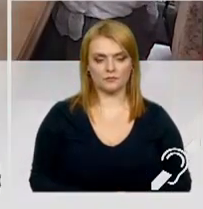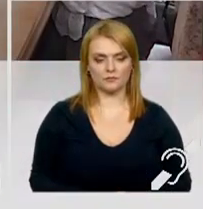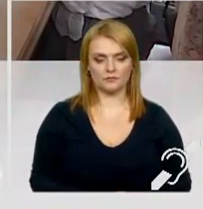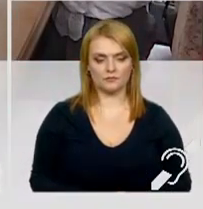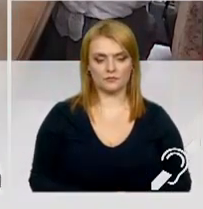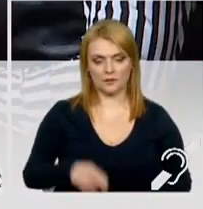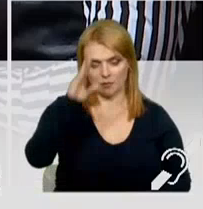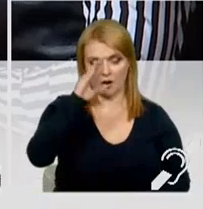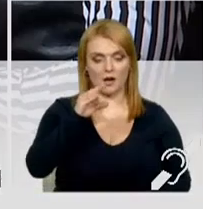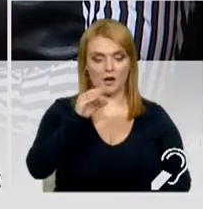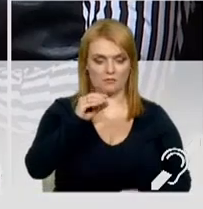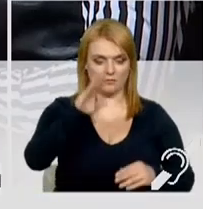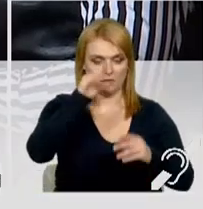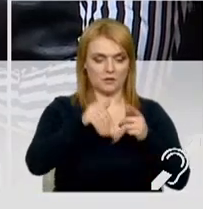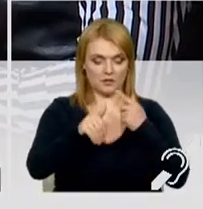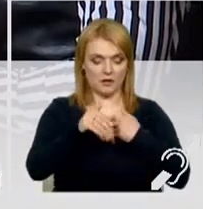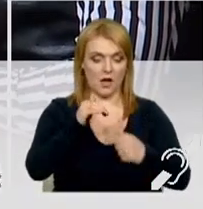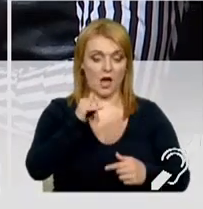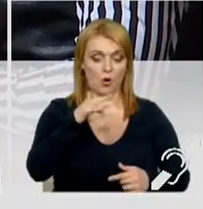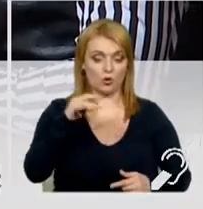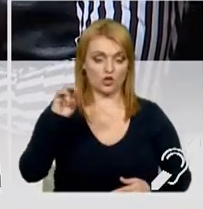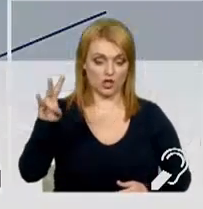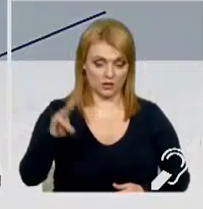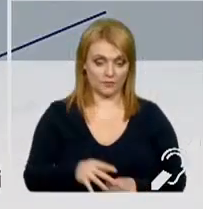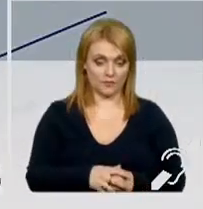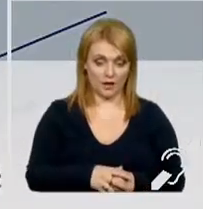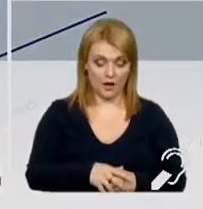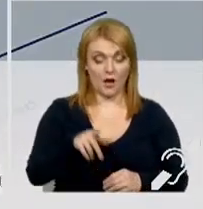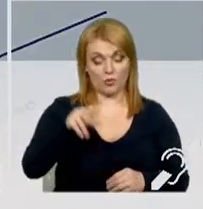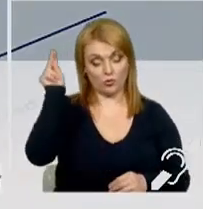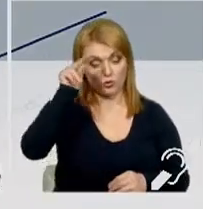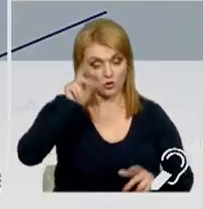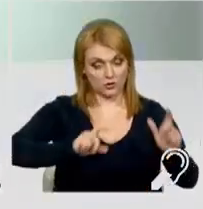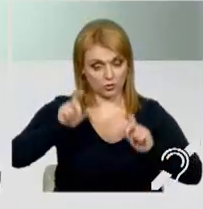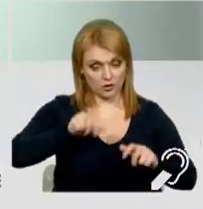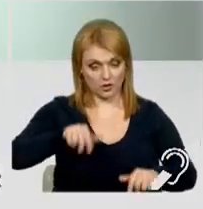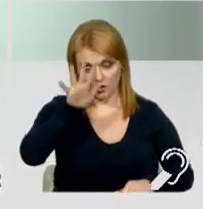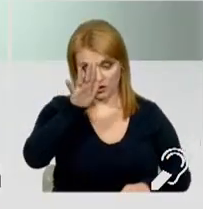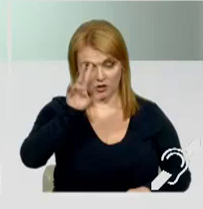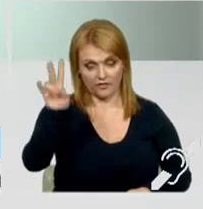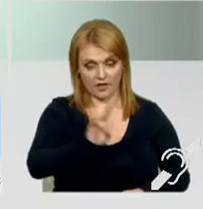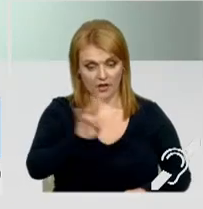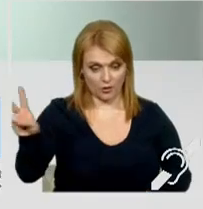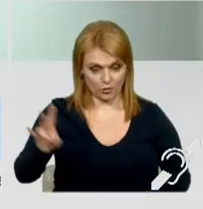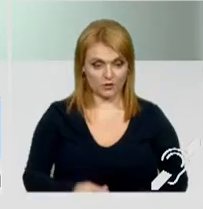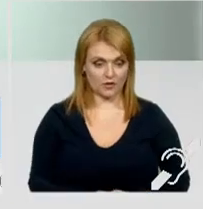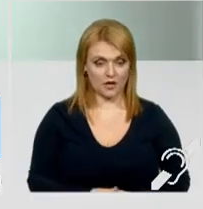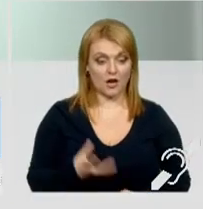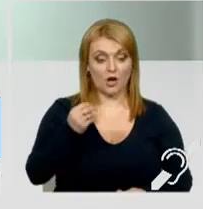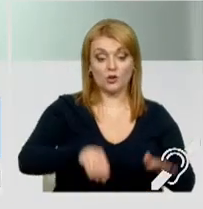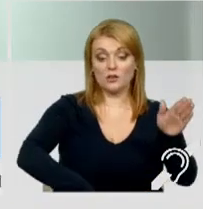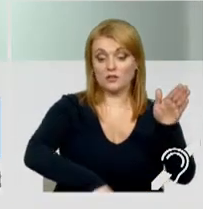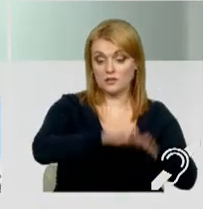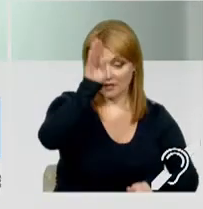Eugen este student la Facultatea de Istorie de la USM și a decis să devină membru al echipei Ascor Chișinău. De mic copil am făcut voluntariat,